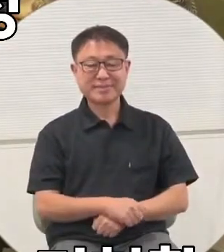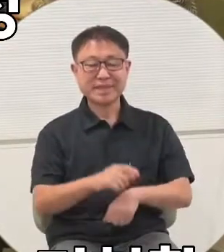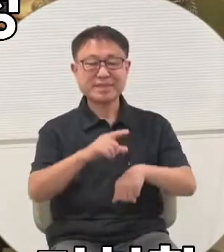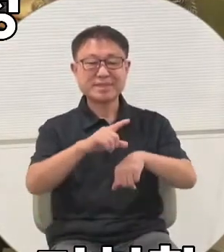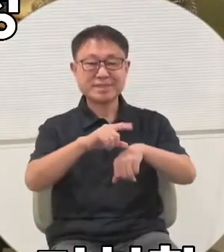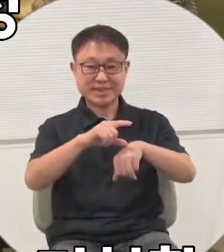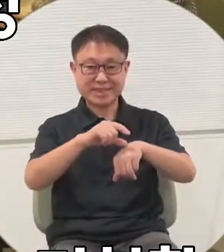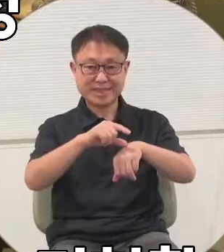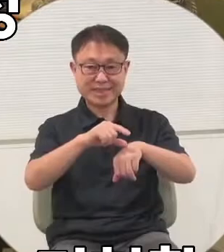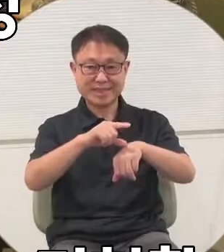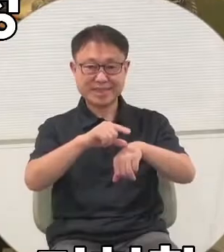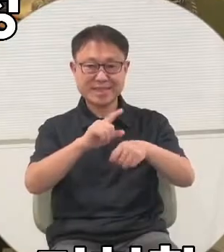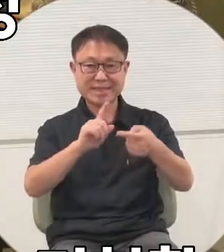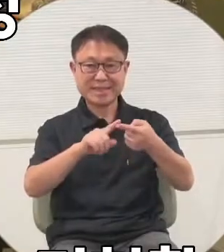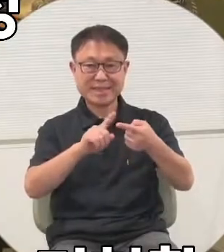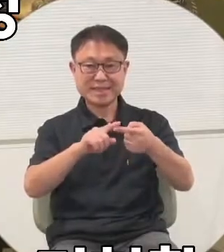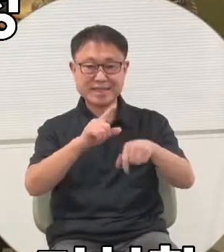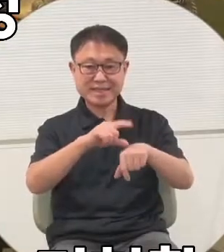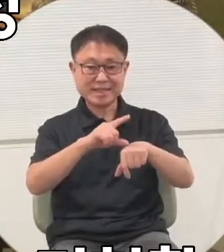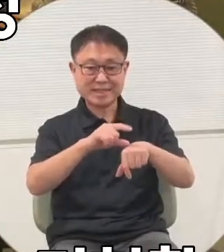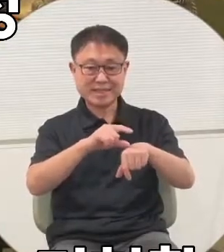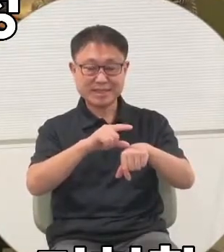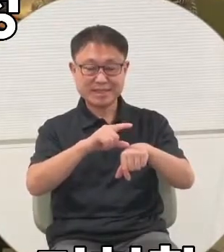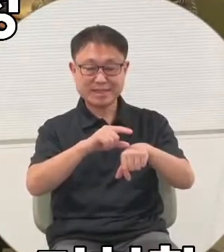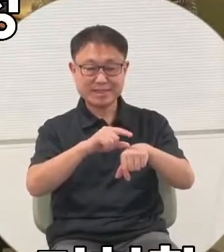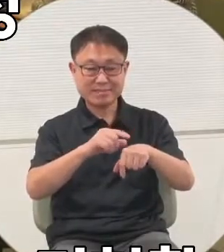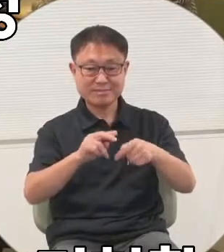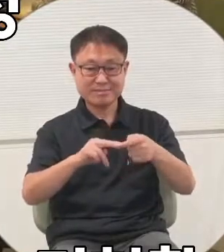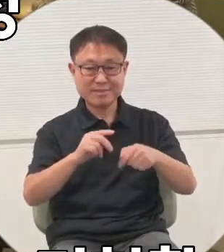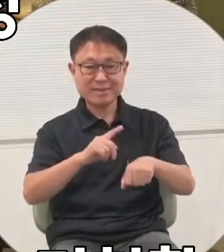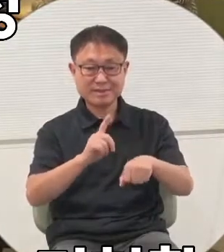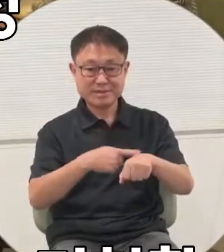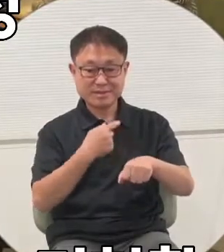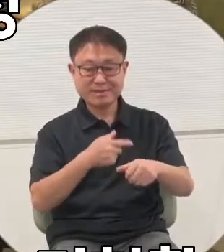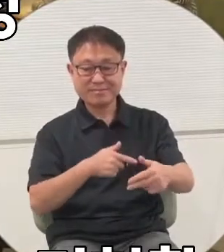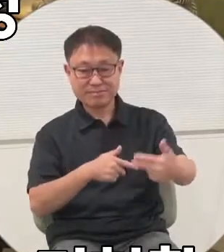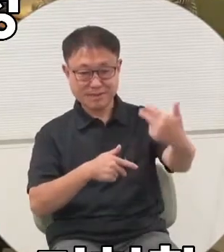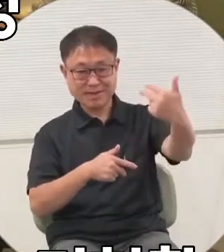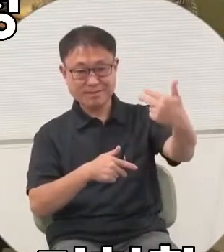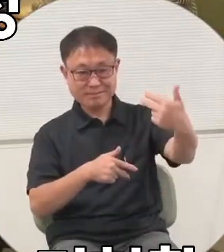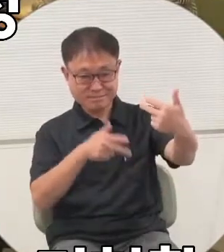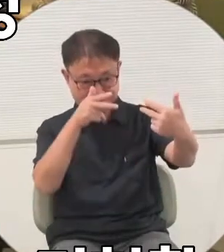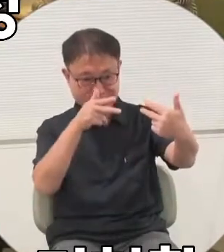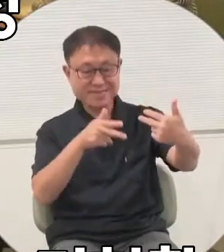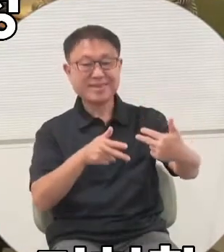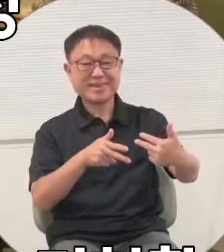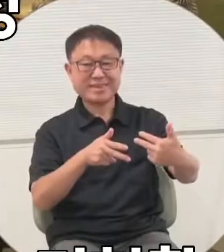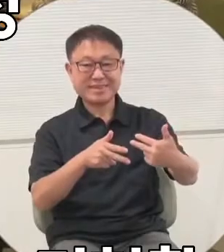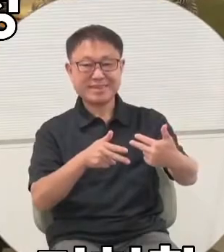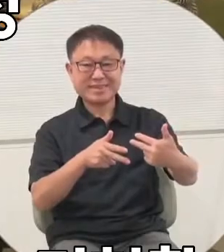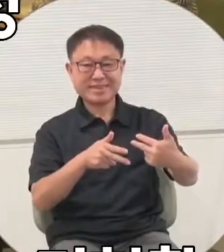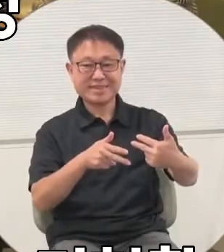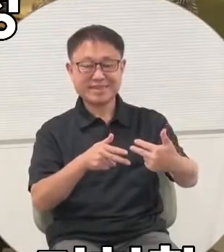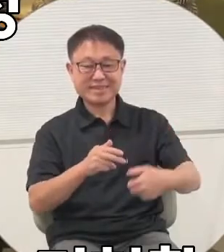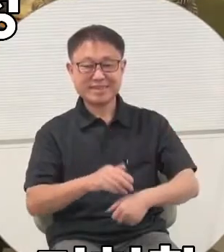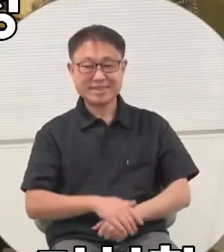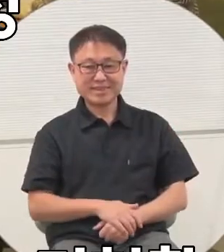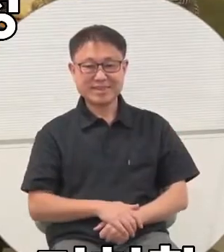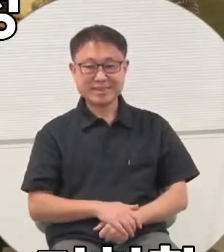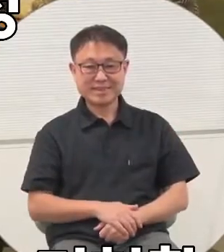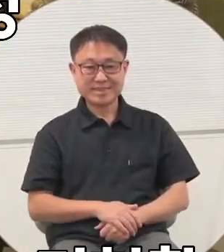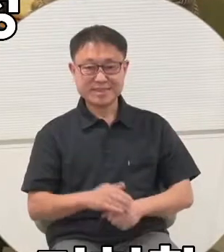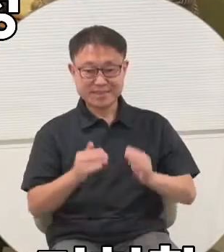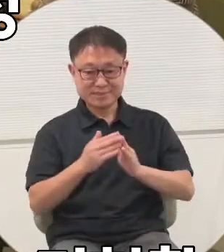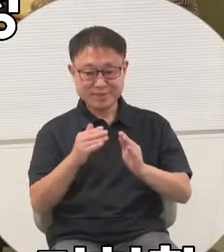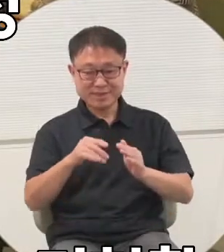시간적인 게 없는 것 같아요. 너무도 자연스럽게 막 영상 어차피 못 만나는 건 라이브로 해왔는데 줌에서 만나죠.